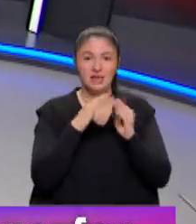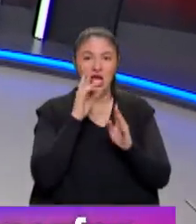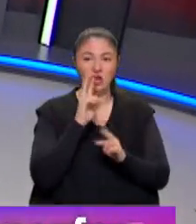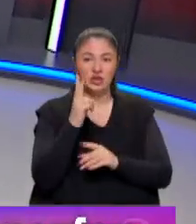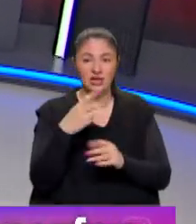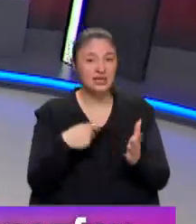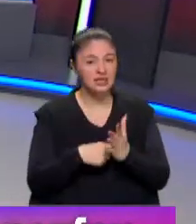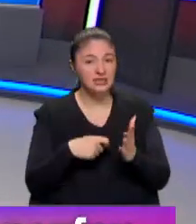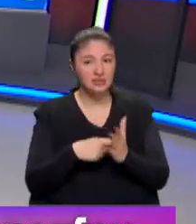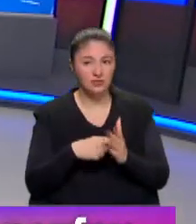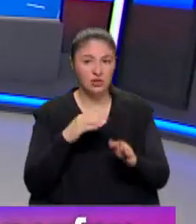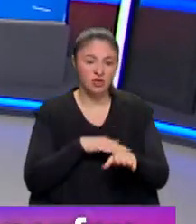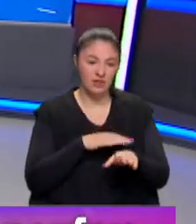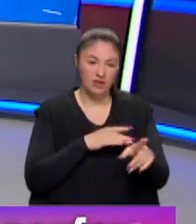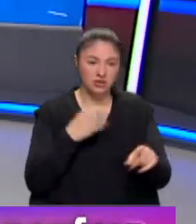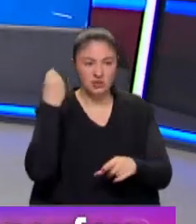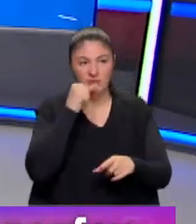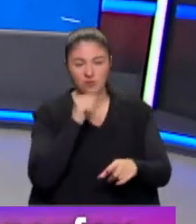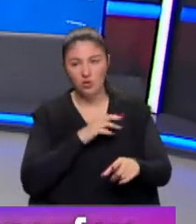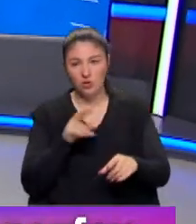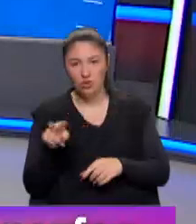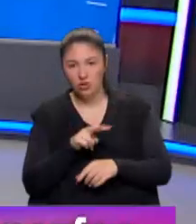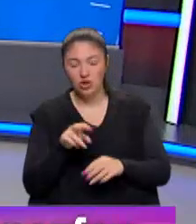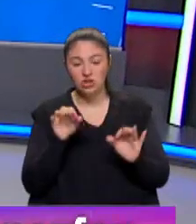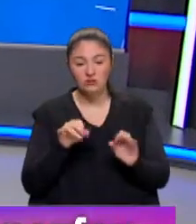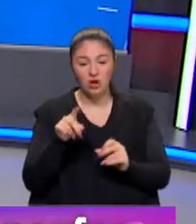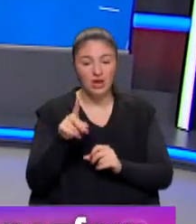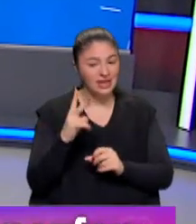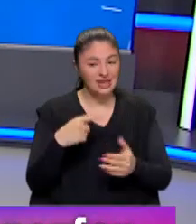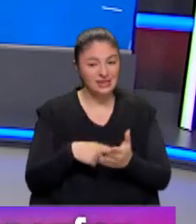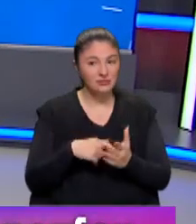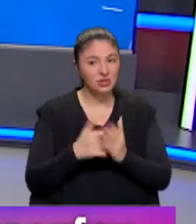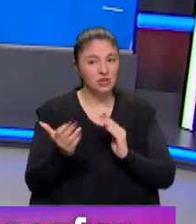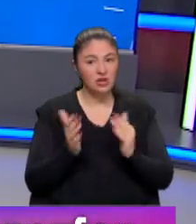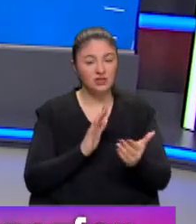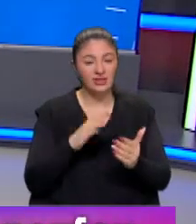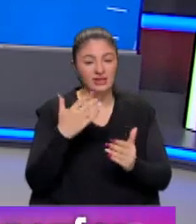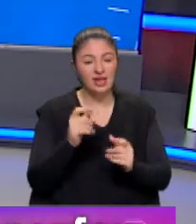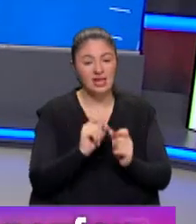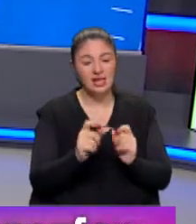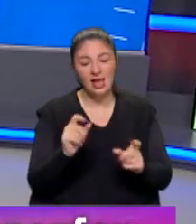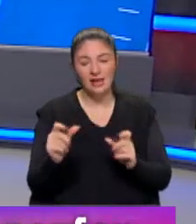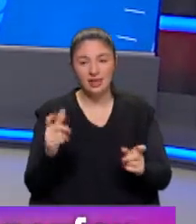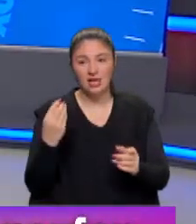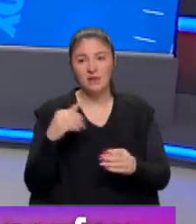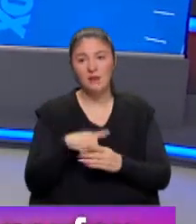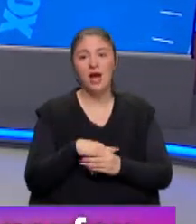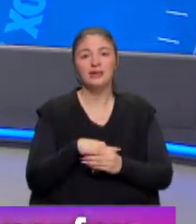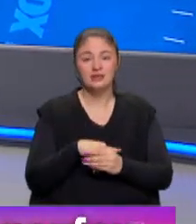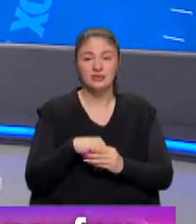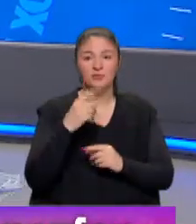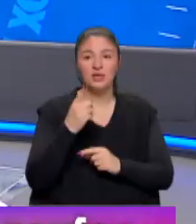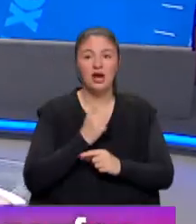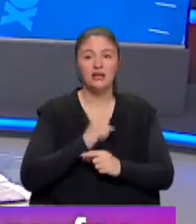gördüğü iki isim Mansur Yavaş, Ekrem İmamoğlu. Şimdi o iki ismin karşısında ve diğer illerde de İyi Parti